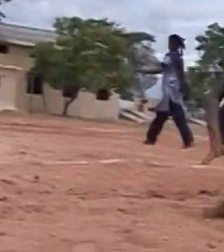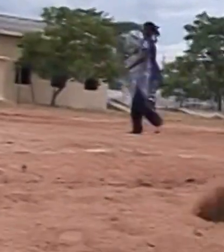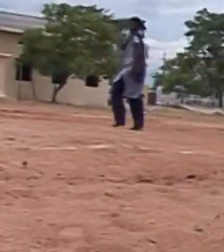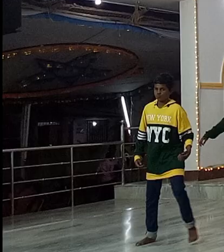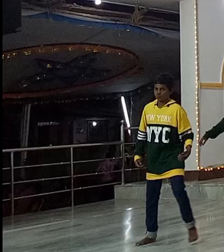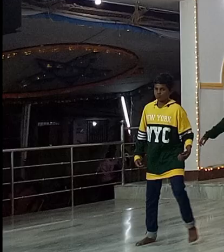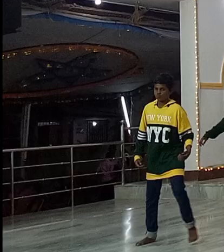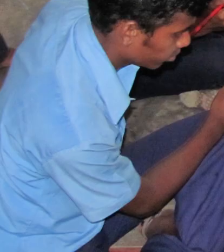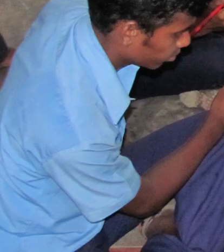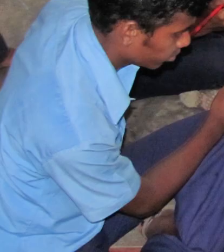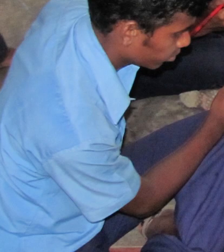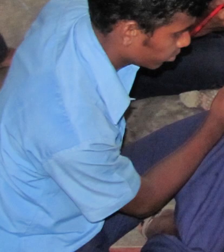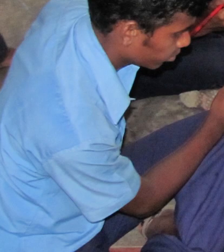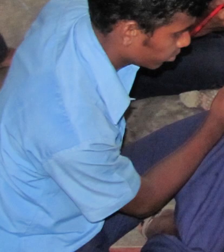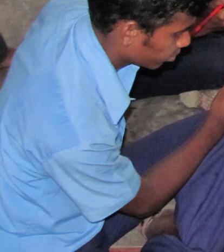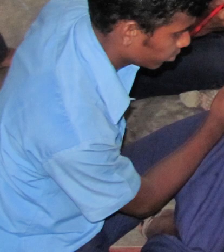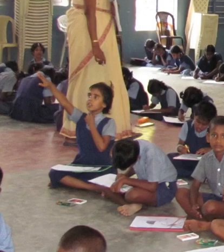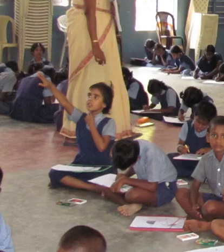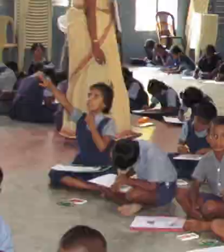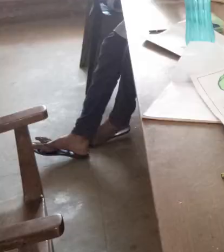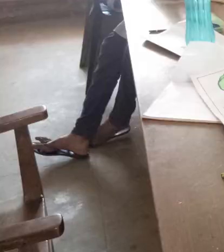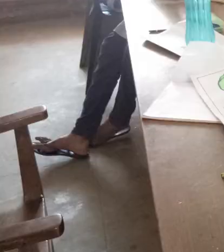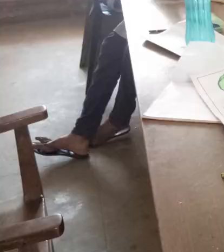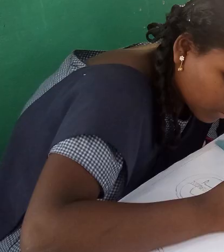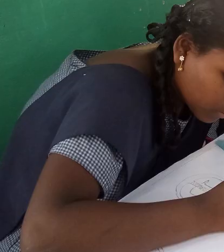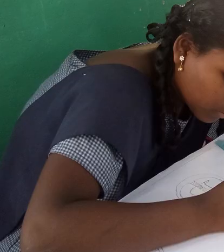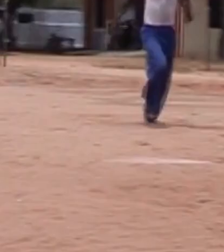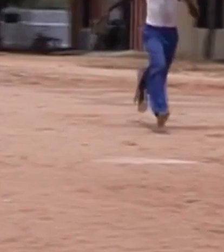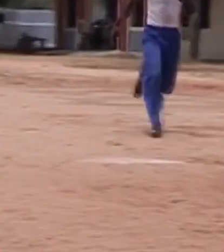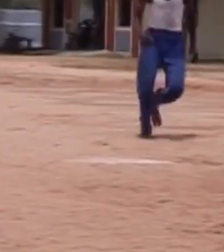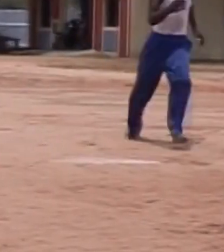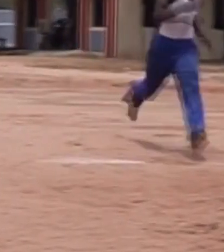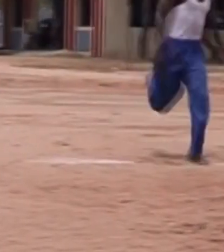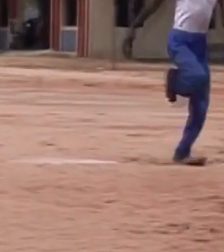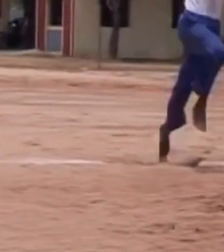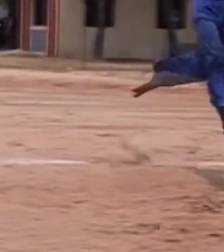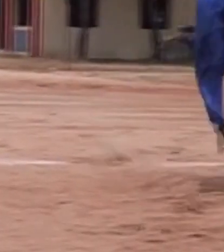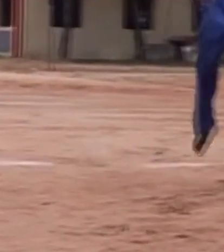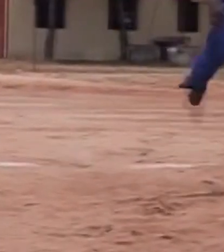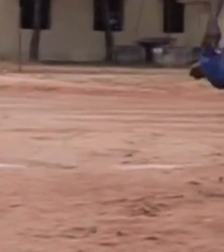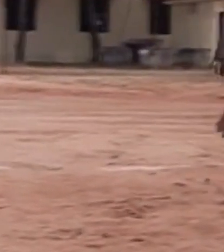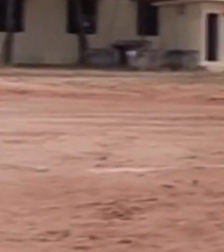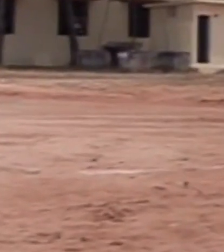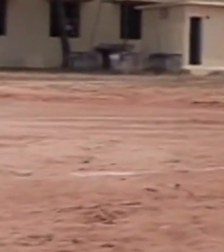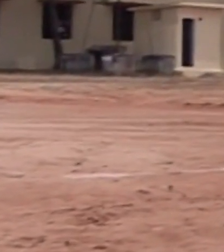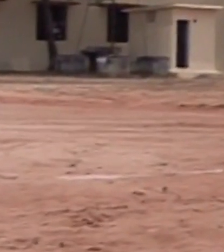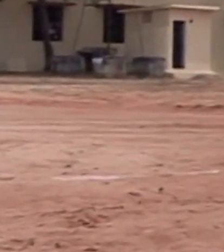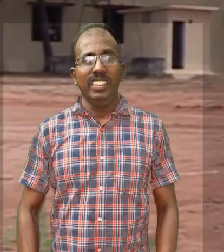கல்வி, விளையாட்டு, நடனம், ஓவியம் போன்றவற்றில் மாவட்ட, மாநில மற்றும் தேசிய அளவில் பங்கு பெற சிறப்பு பயிற்சிகள்.